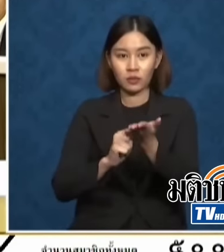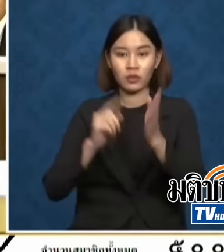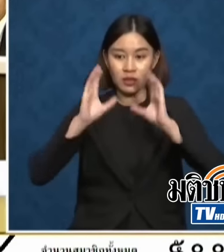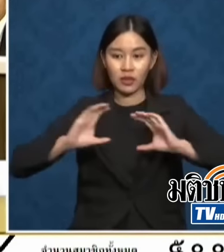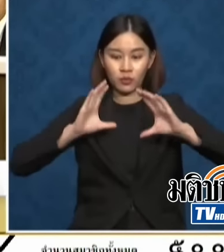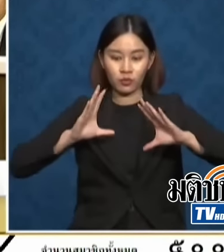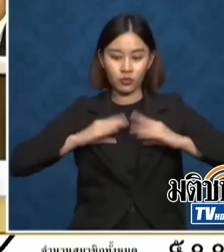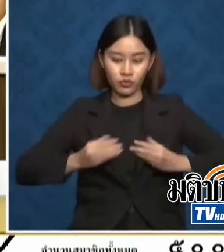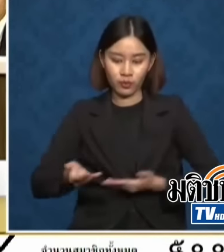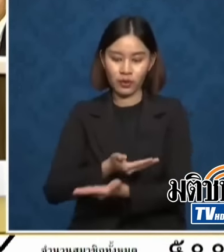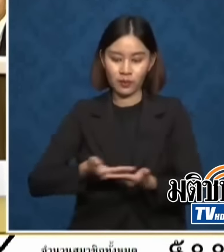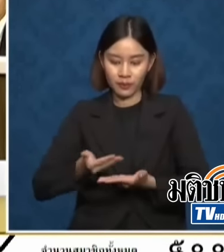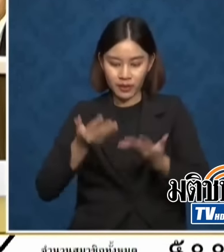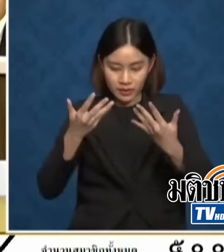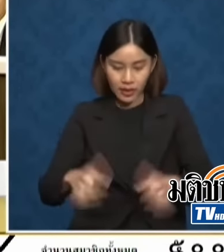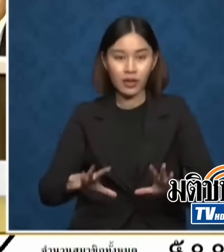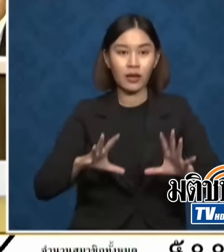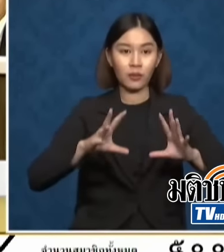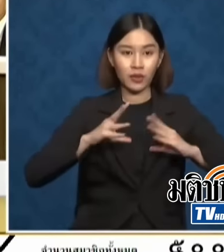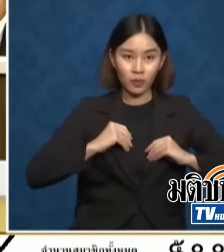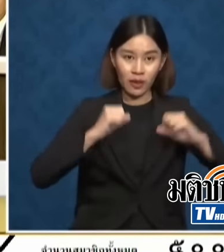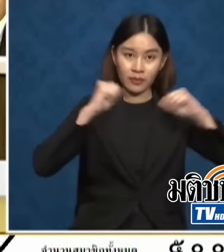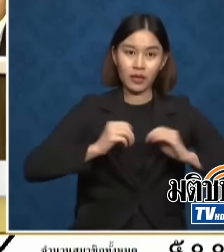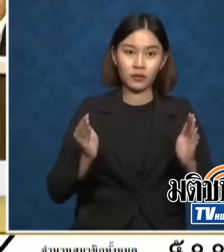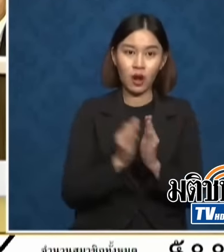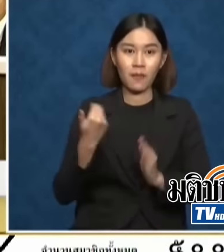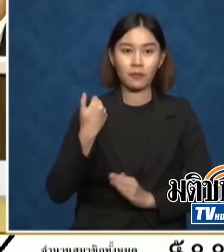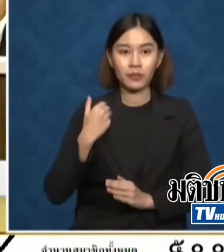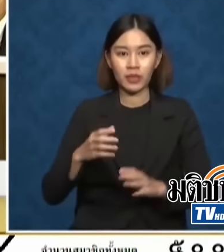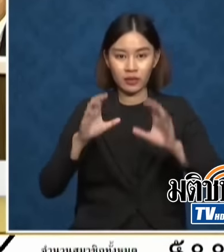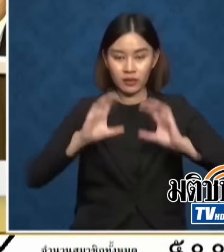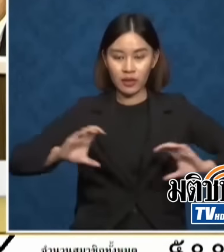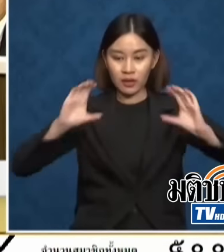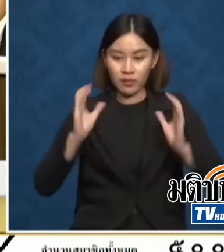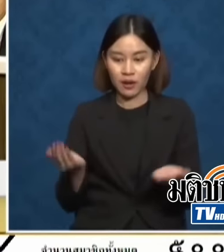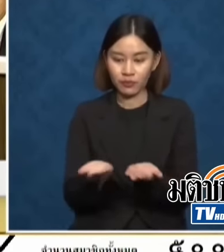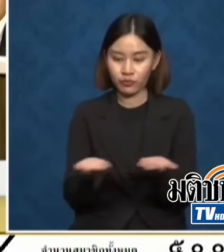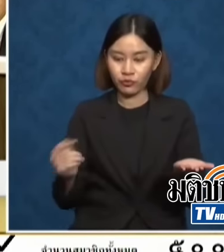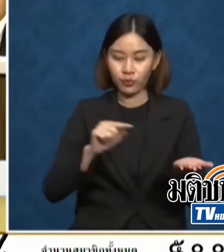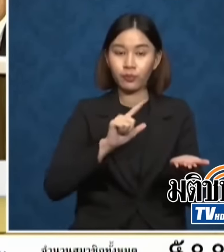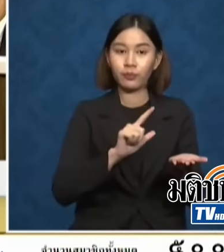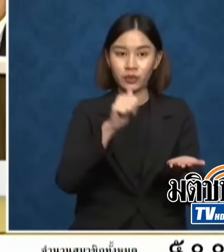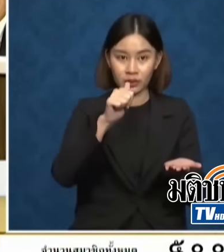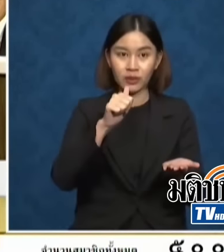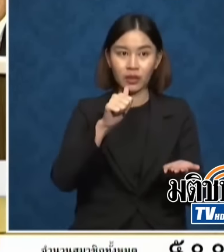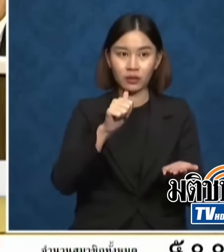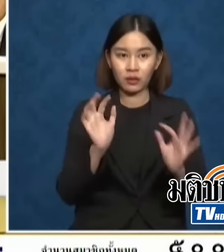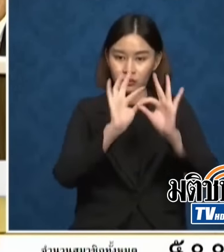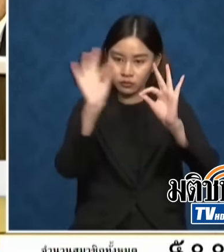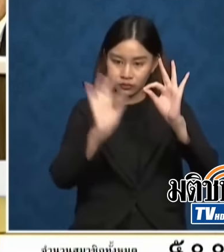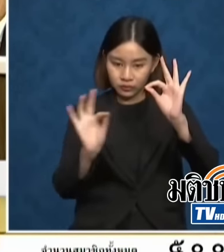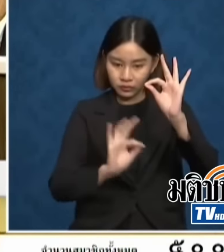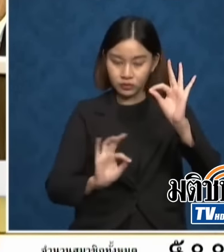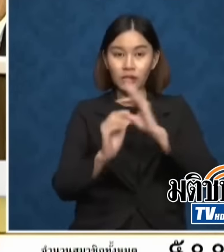าลรับไปพิจารณาก่อนรับหลักการพอกลับมามีร่างของรัฐบาลมาเพื่อจะเป็นร่างหลักแล้วเนื้อหามักจ